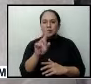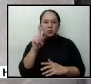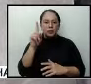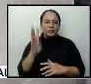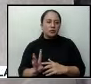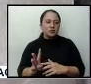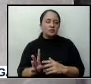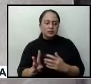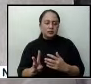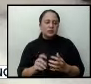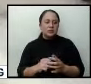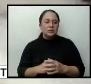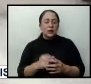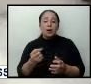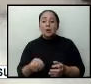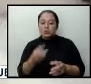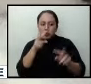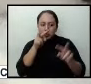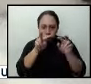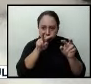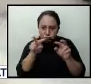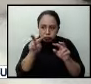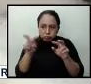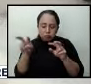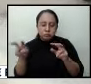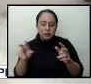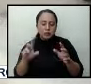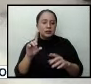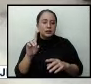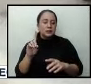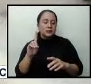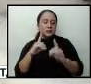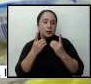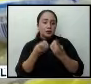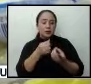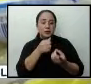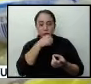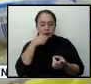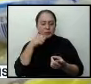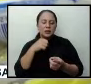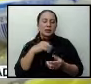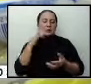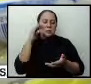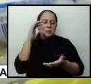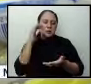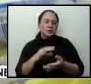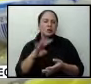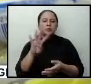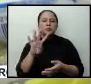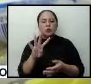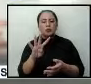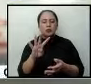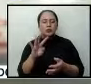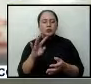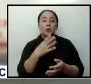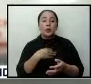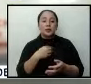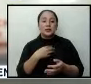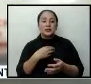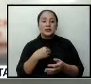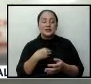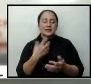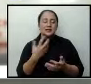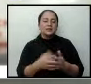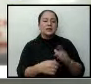price monitoring ng Department of Agriculture, bumaba sa 4 na piso ang per kilo ng puting asukal. 86 pesos